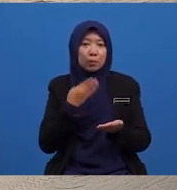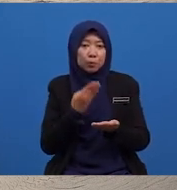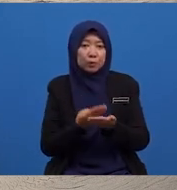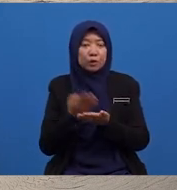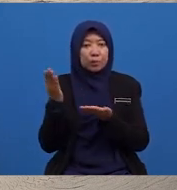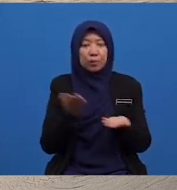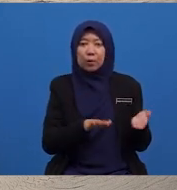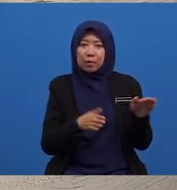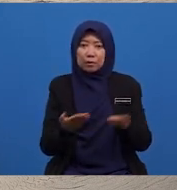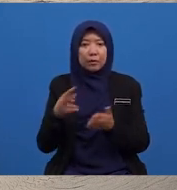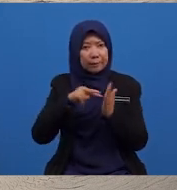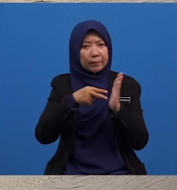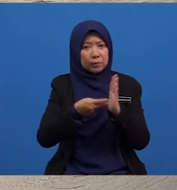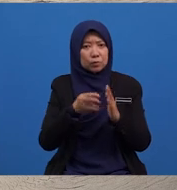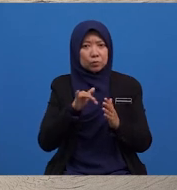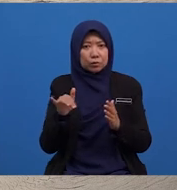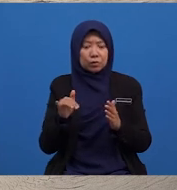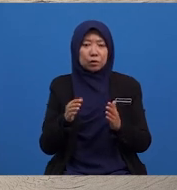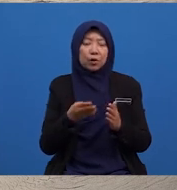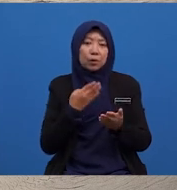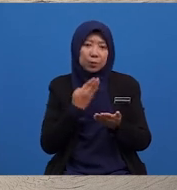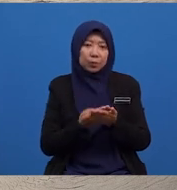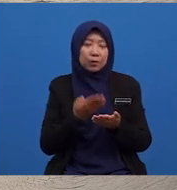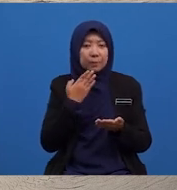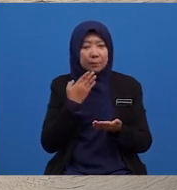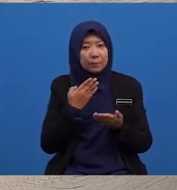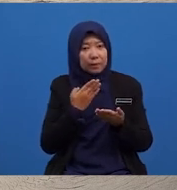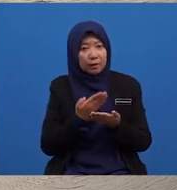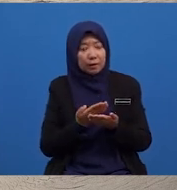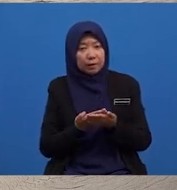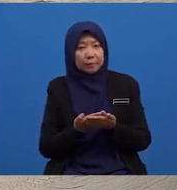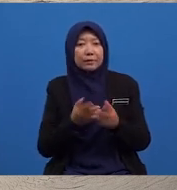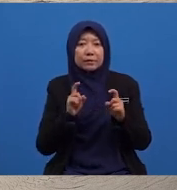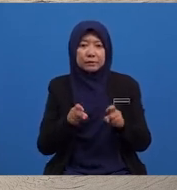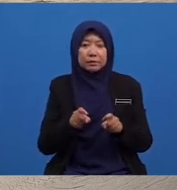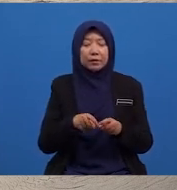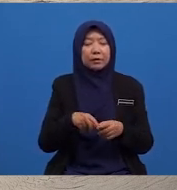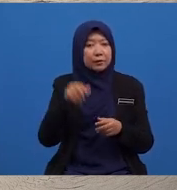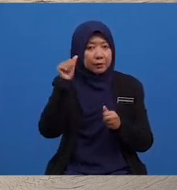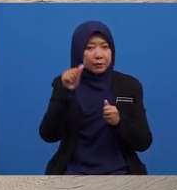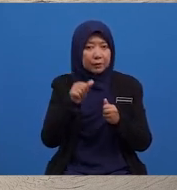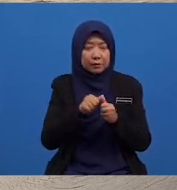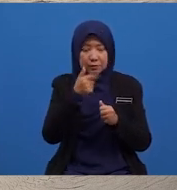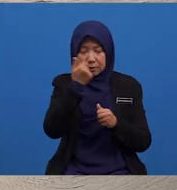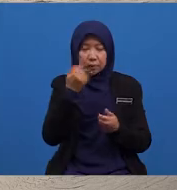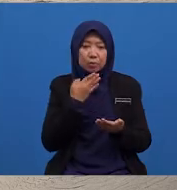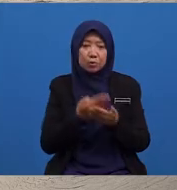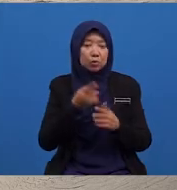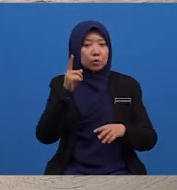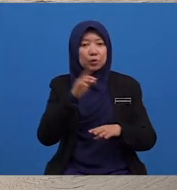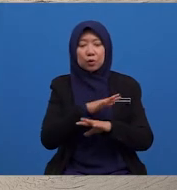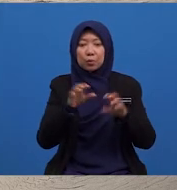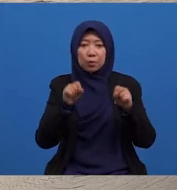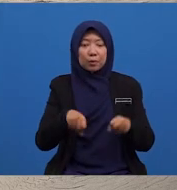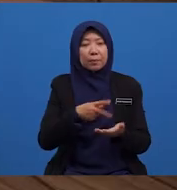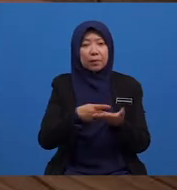Maksud peribahasa ini ialah budi baik orang haruslah diingat kerana budi bahasa tidak dapat dibayar dengan